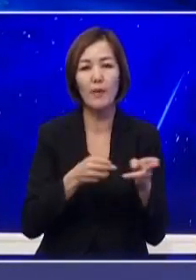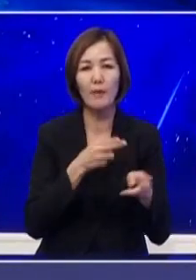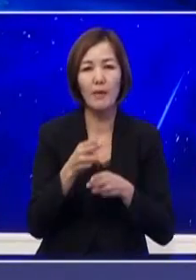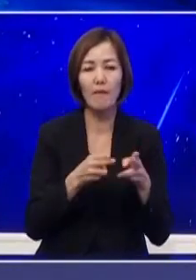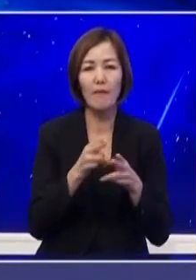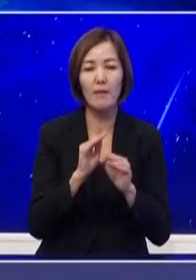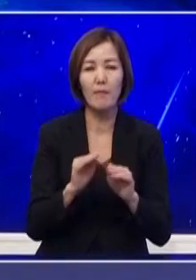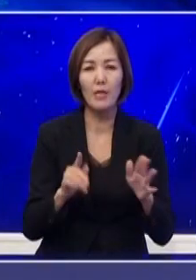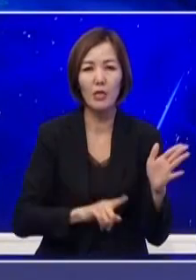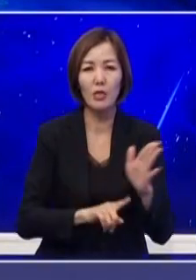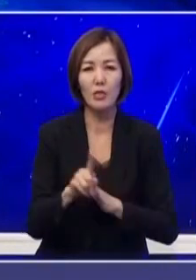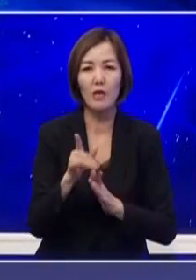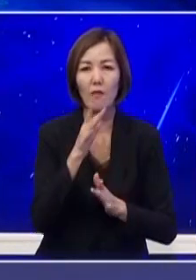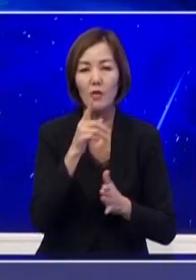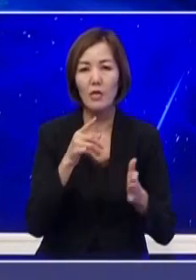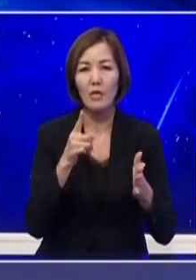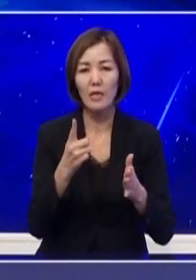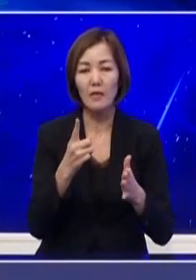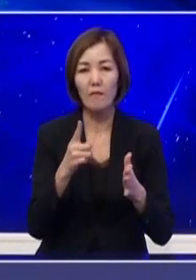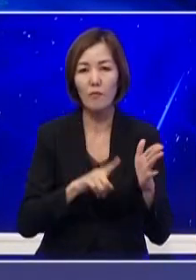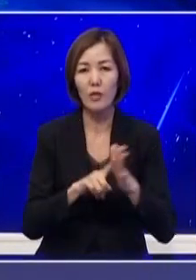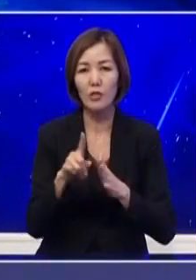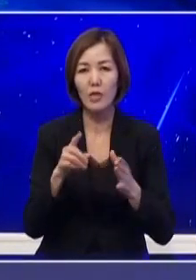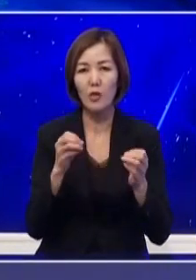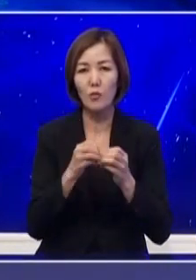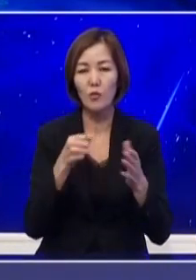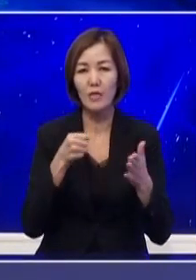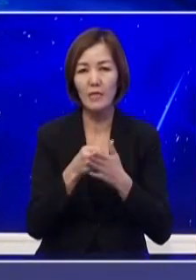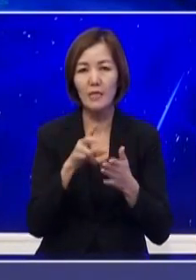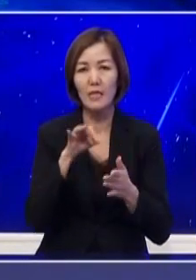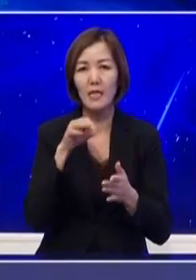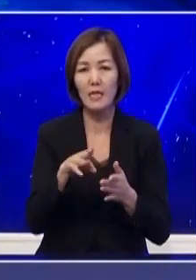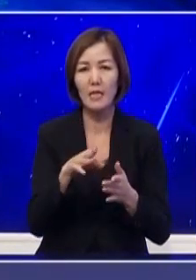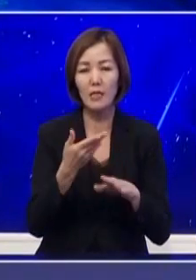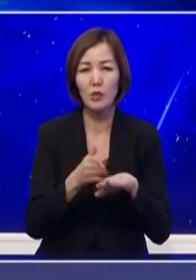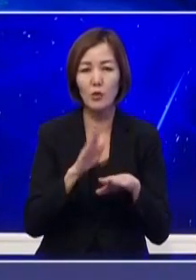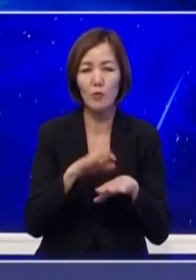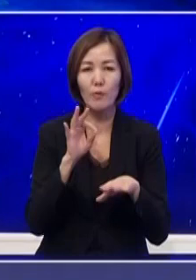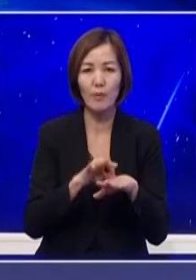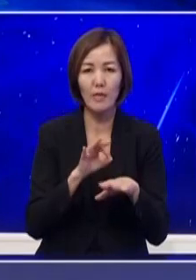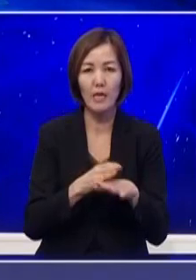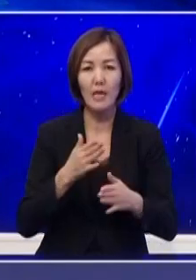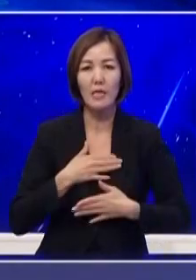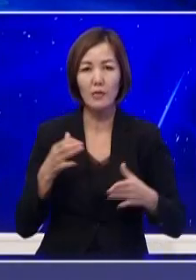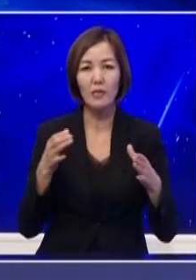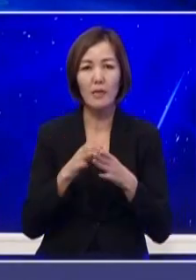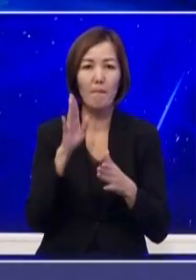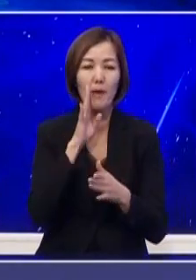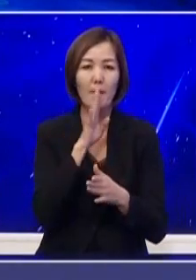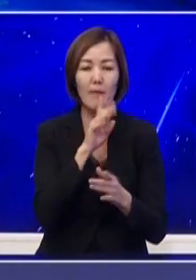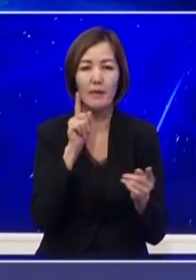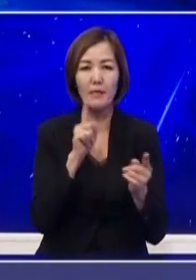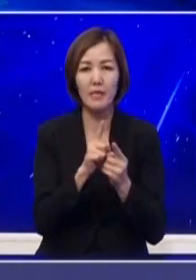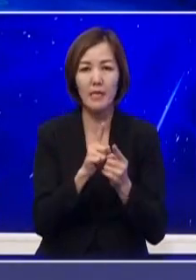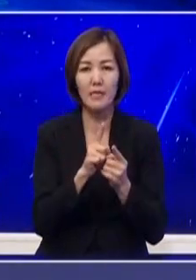малышей в возрасте от 1 до 10 лет с различными тяжелыми диагнозами. Наша съемочная группа встретилась с мамочками этих